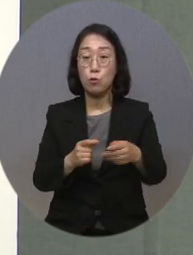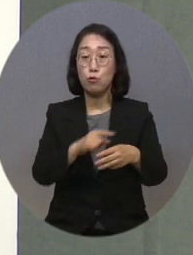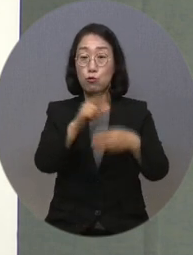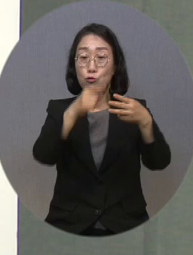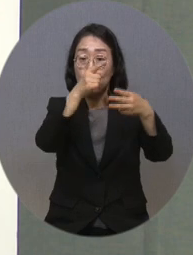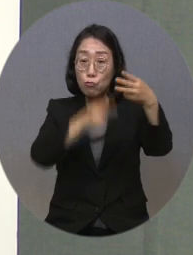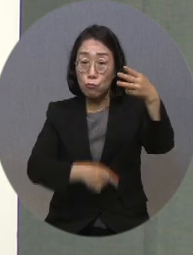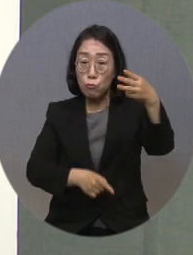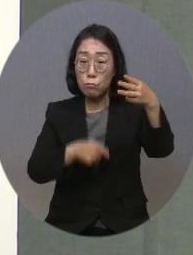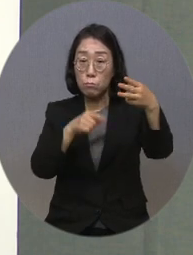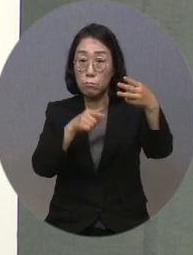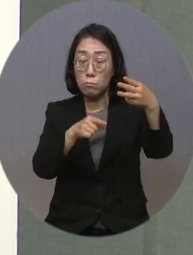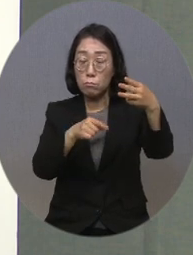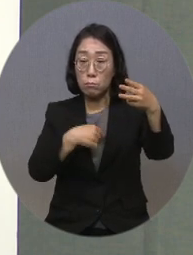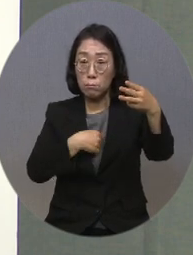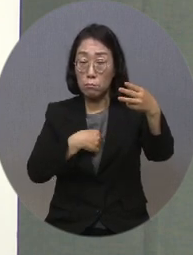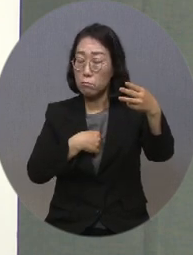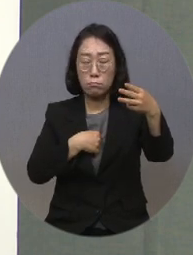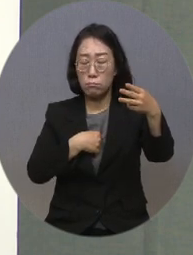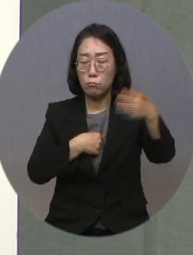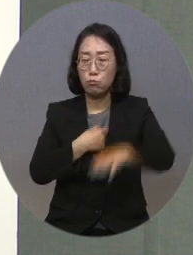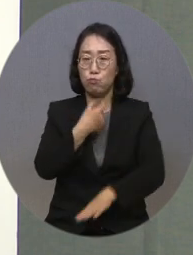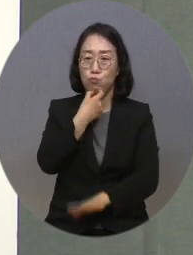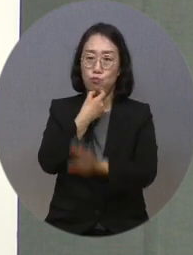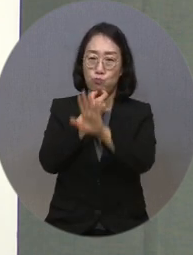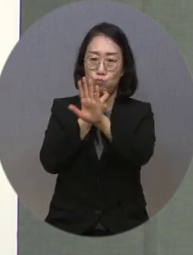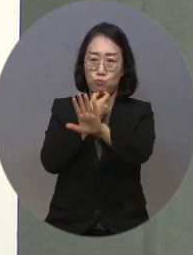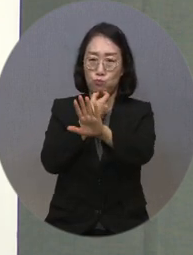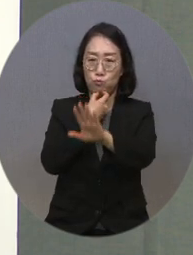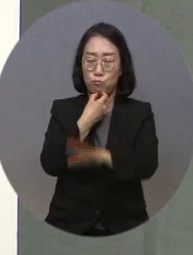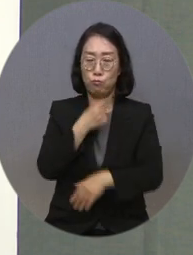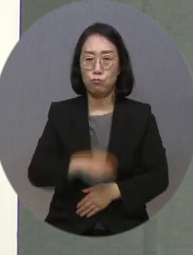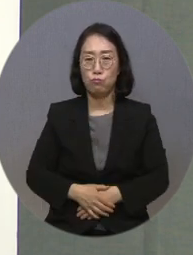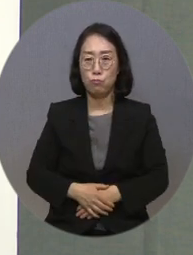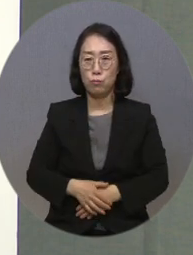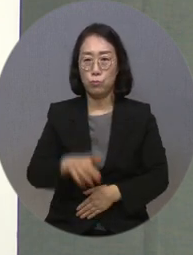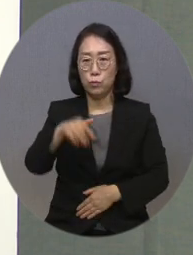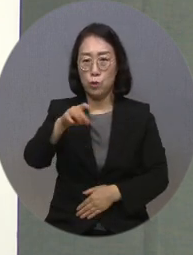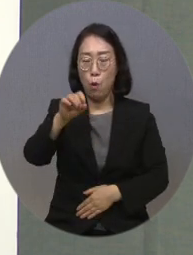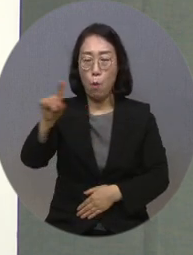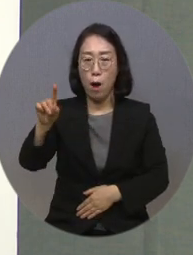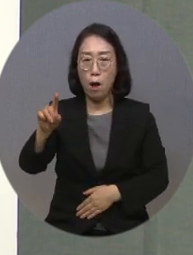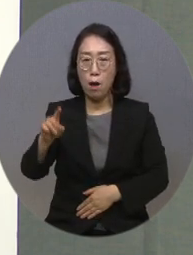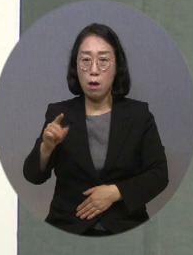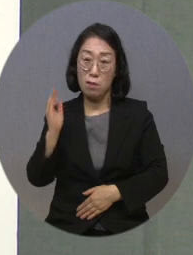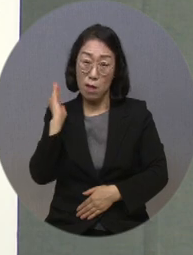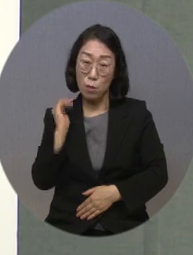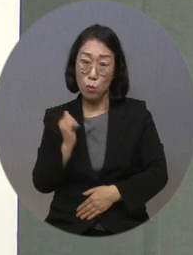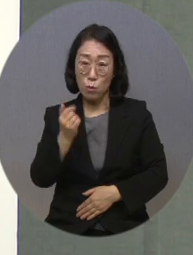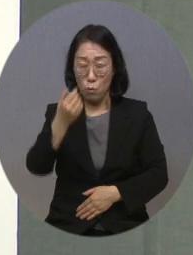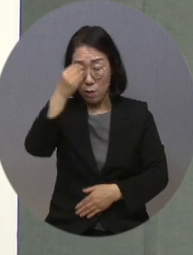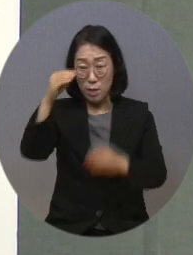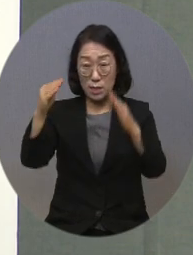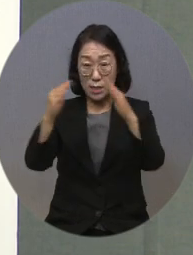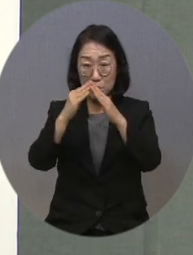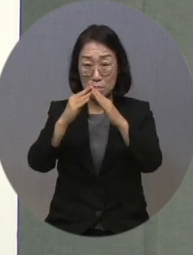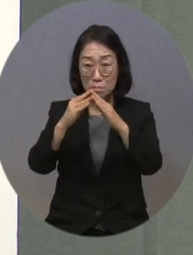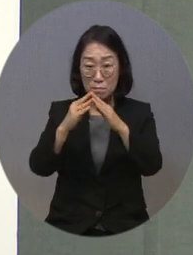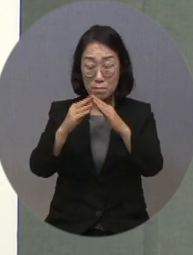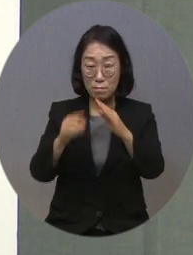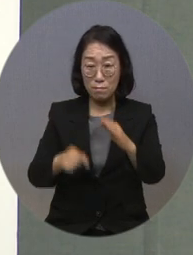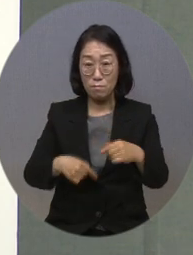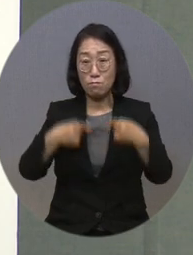윤석열 당선인만은 청와대는 절대 안 들어간다. 나는 용산이 좋겠다